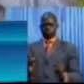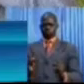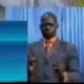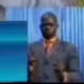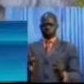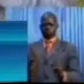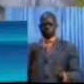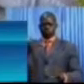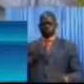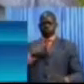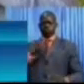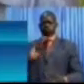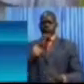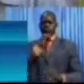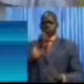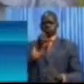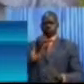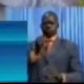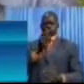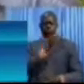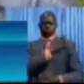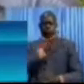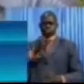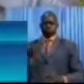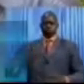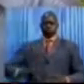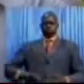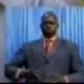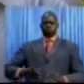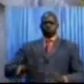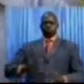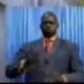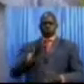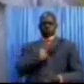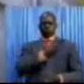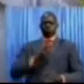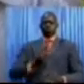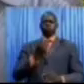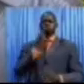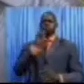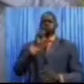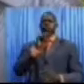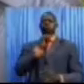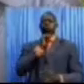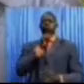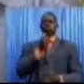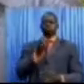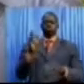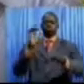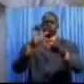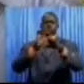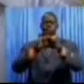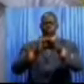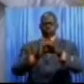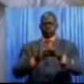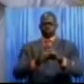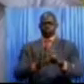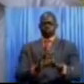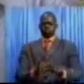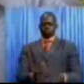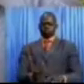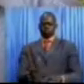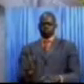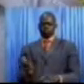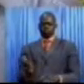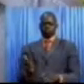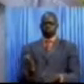il n'y a pas un député ou même de l'administration parlementaire qui ne soit pas affecté, soit de manière directe ou indirecte,